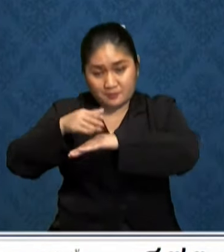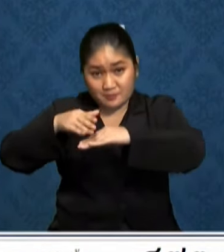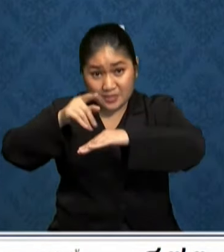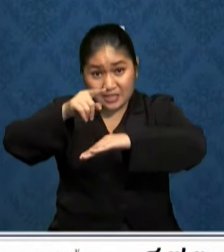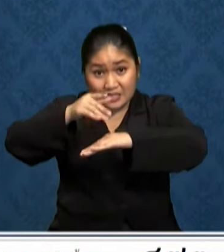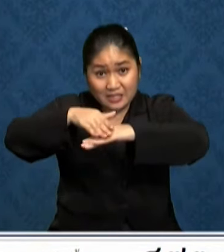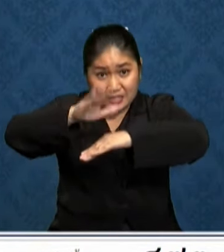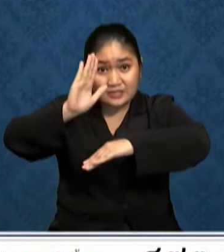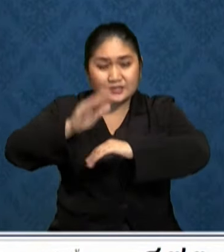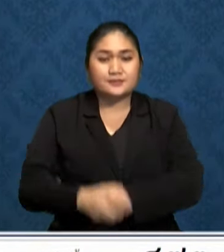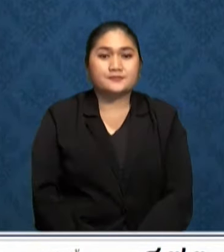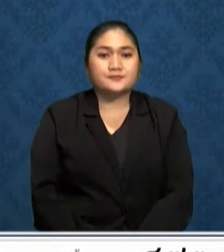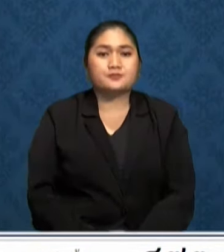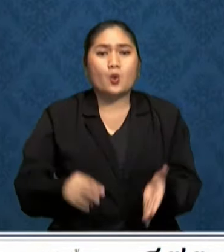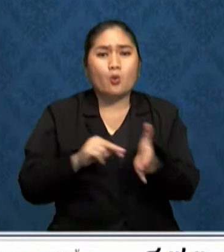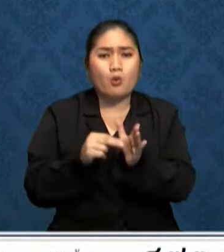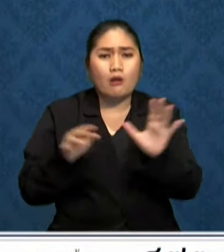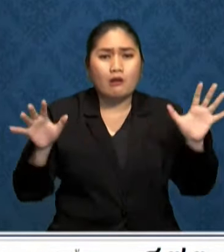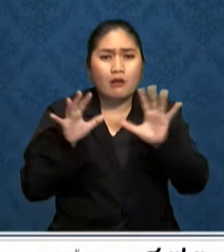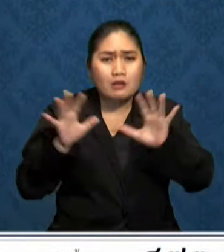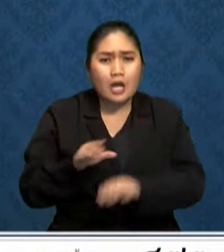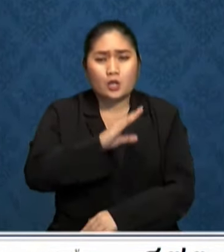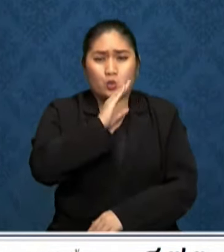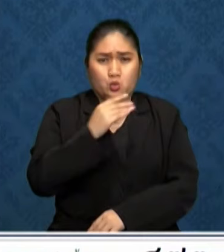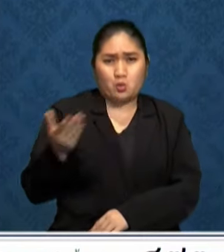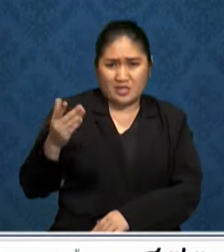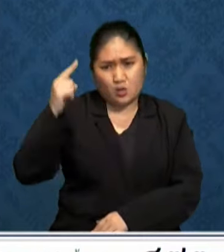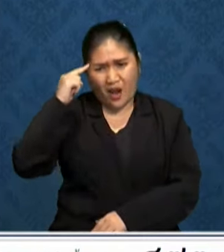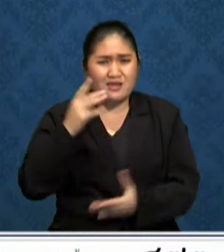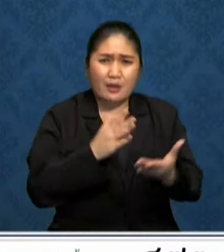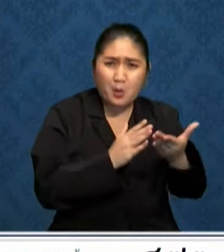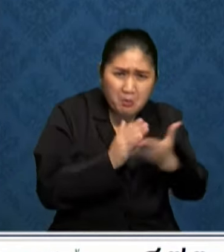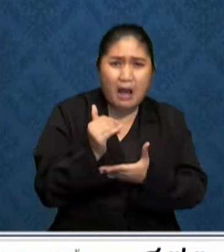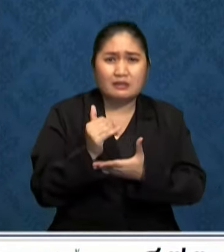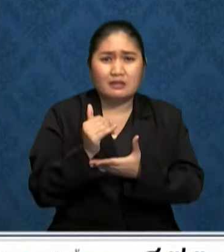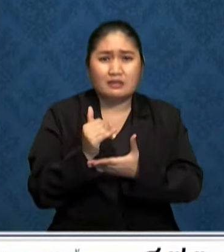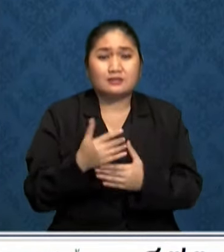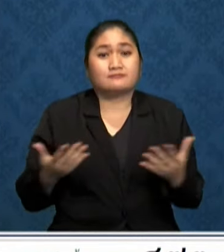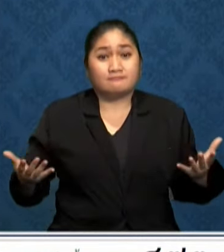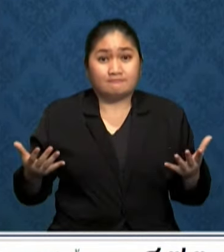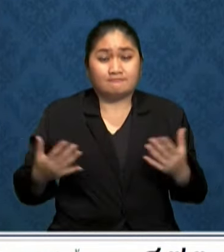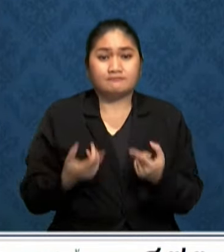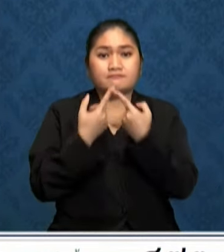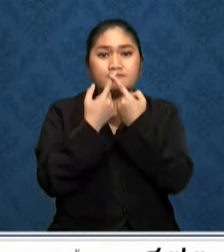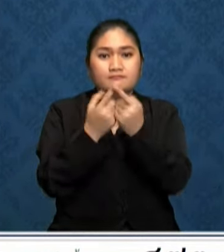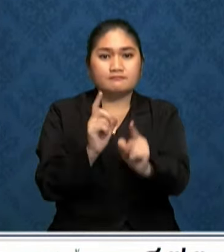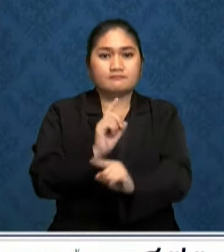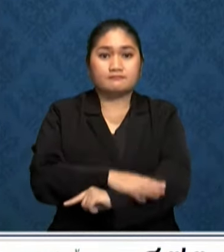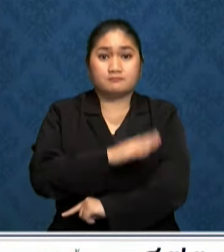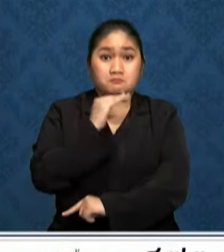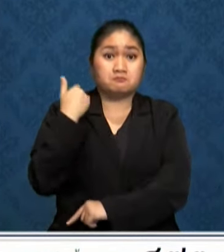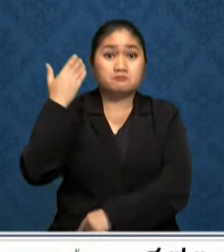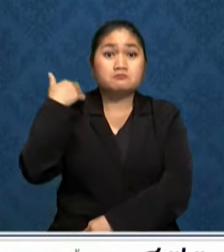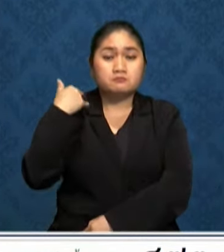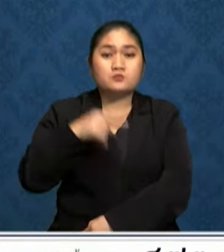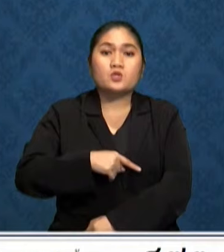สิทตั้นั้ดูเหมือนกว่าใช้ Double Majority ก็จะผ่านไมไดอยดีแต่ถมาทานครับ หากวันนั้